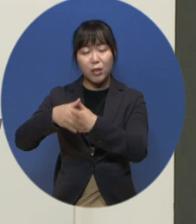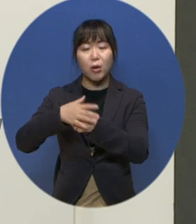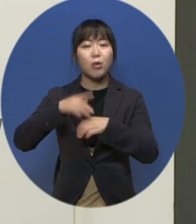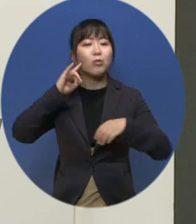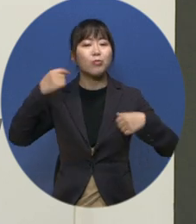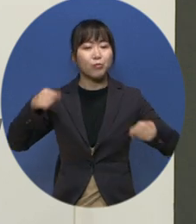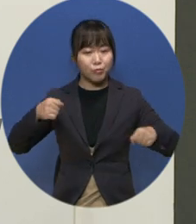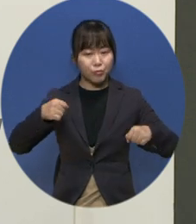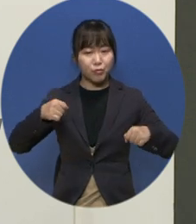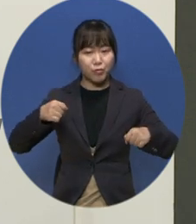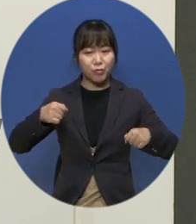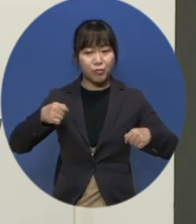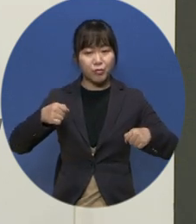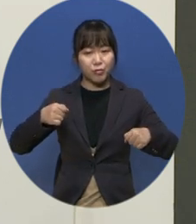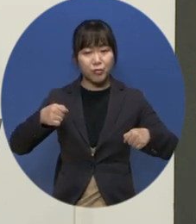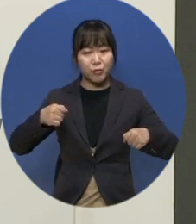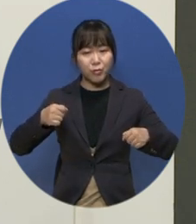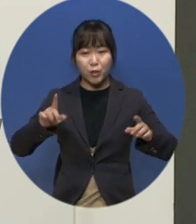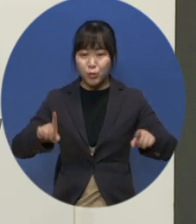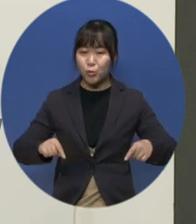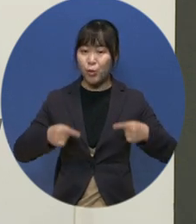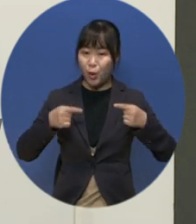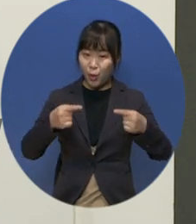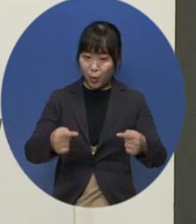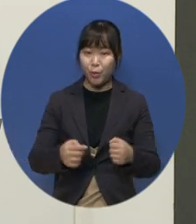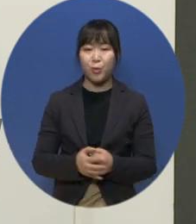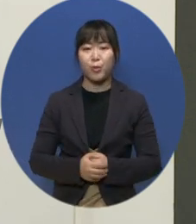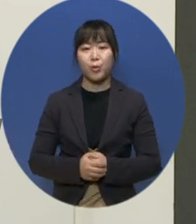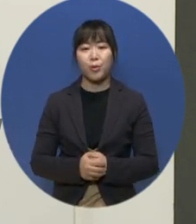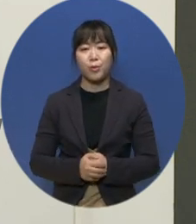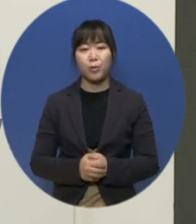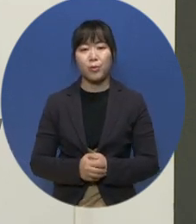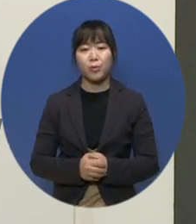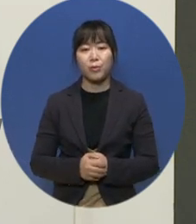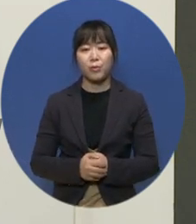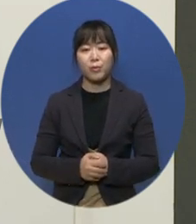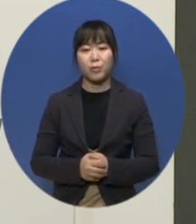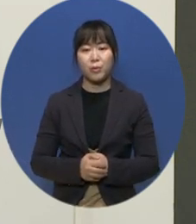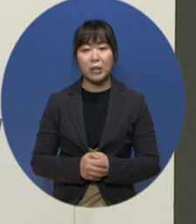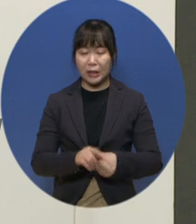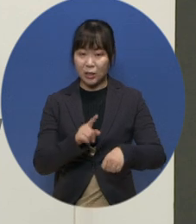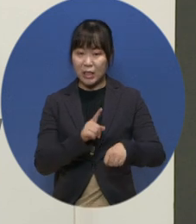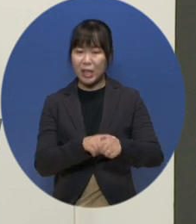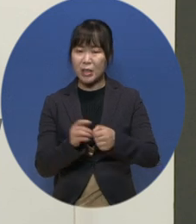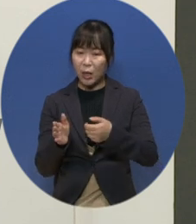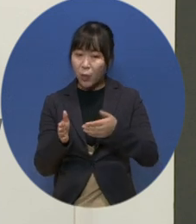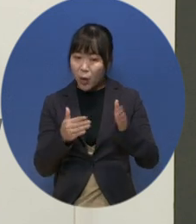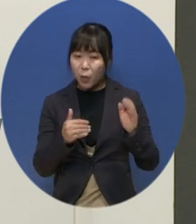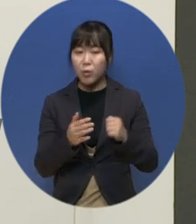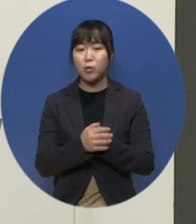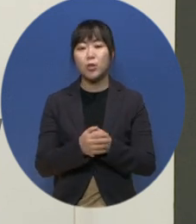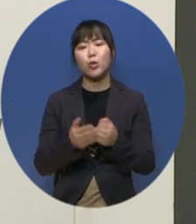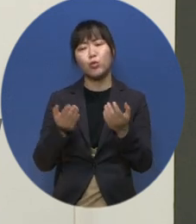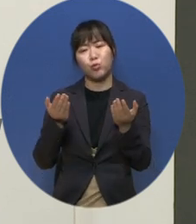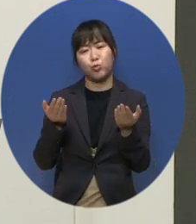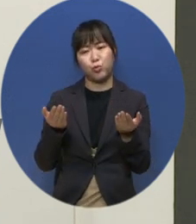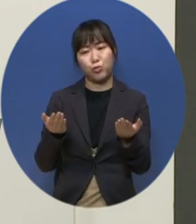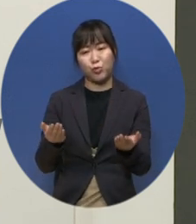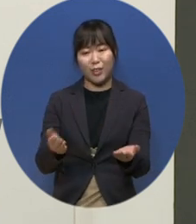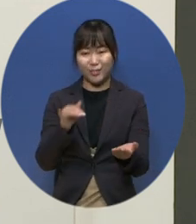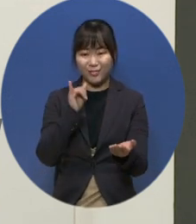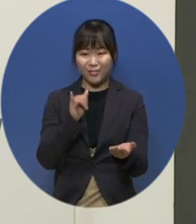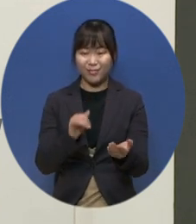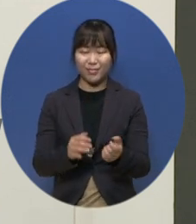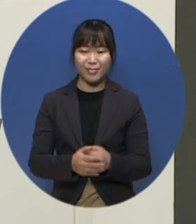공연을 또는 연기 뭐 출연을 하고 뭐 그런 시간 말고 좀 쉴 때가 있을 거 아니야?